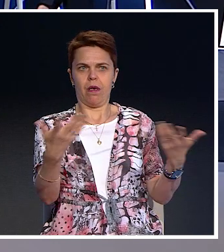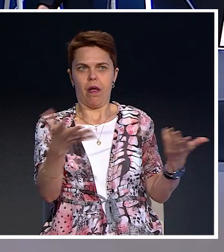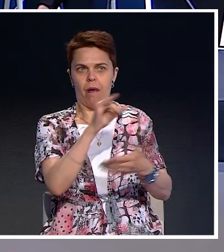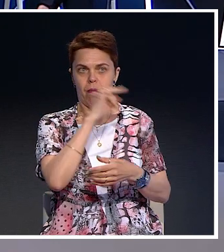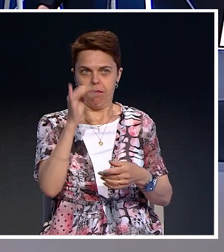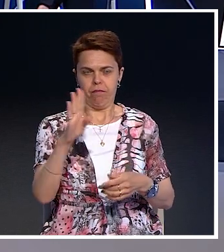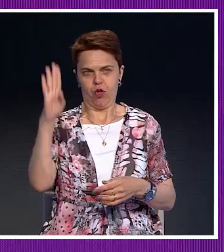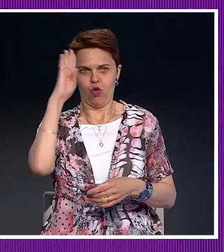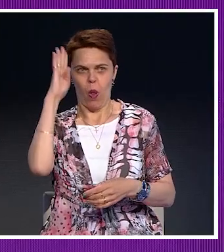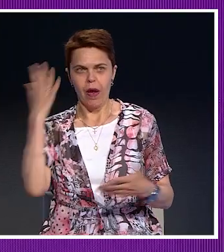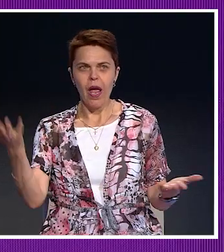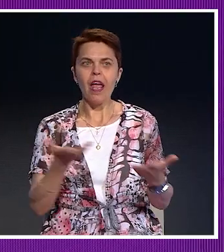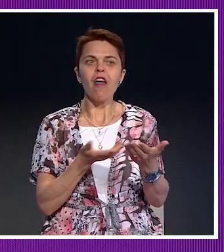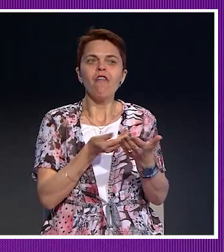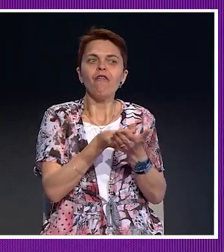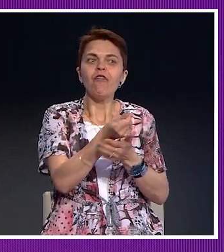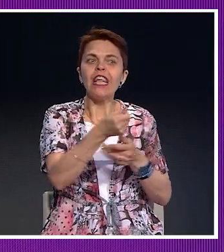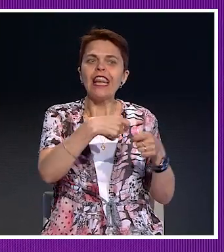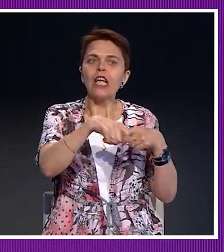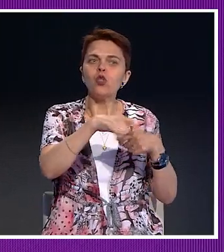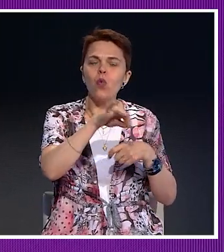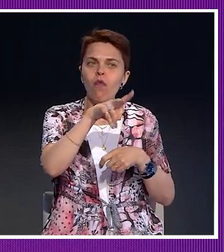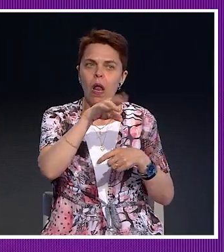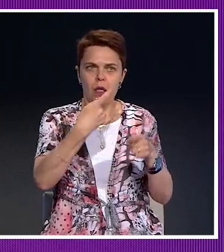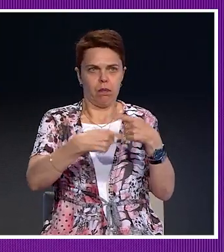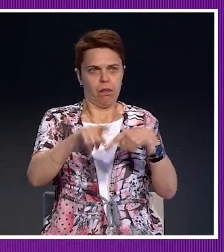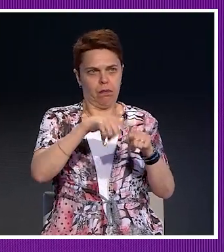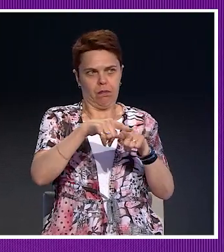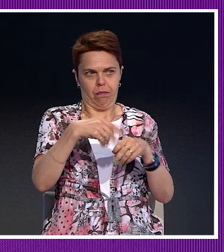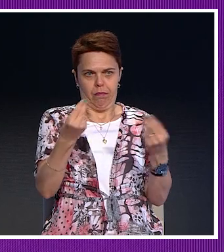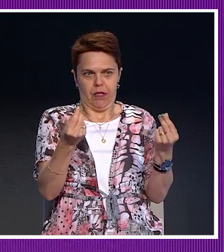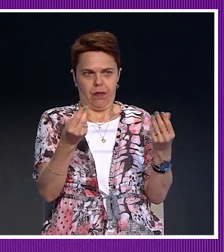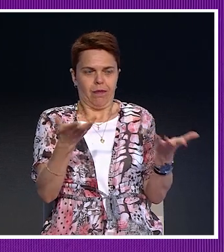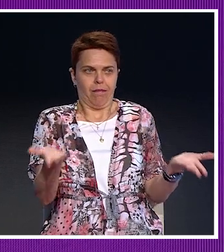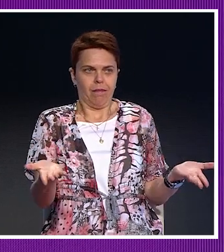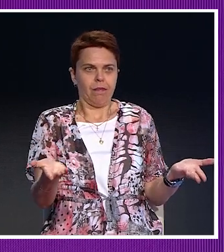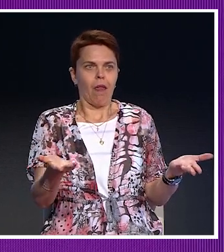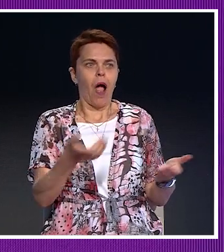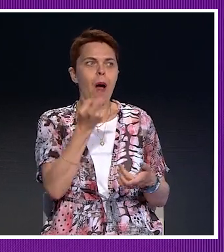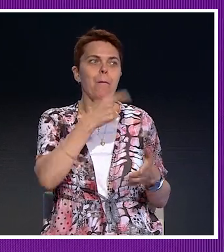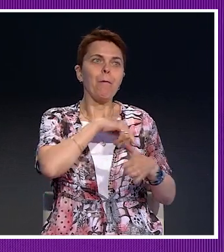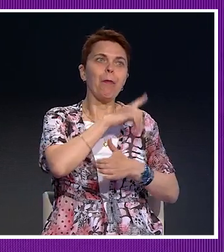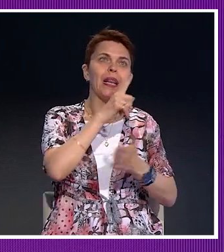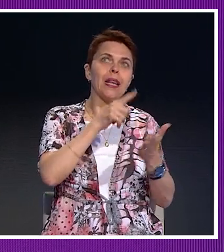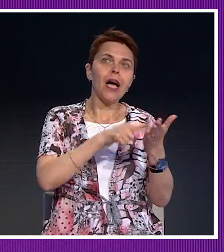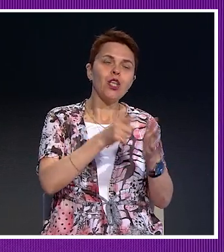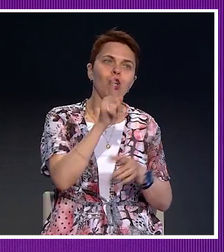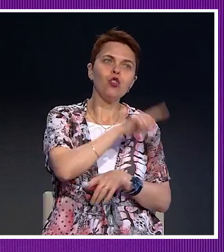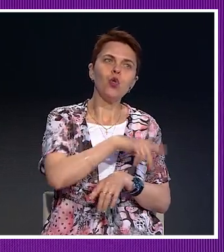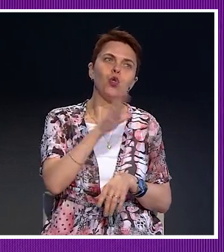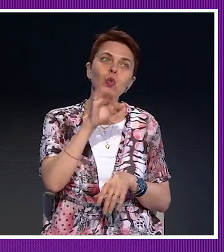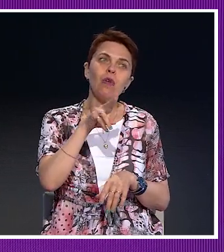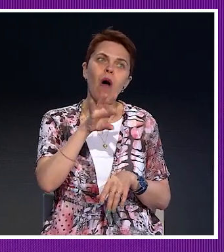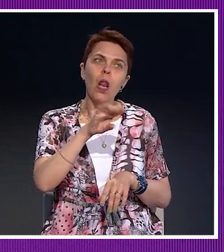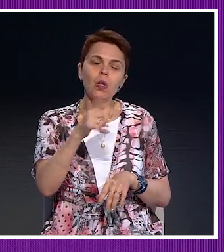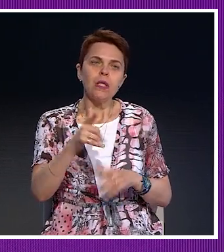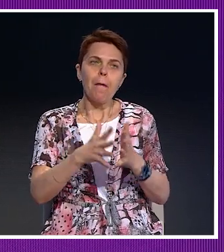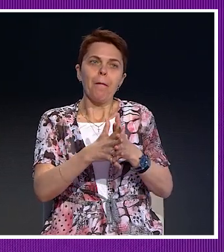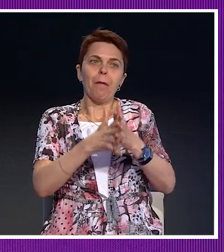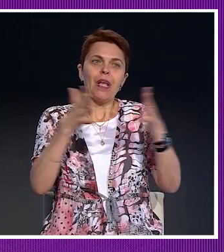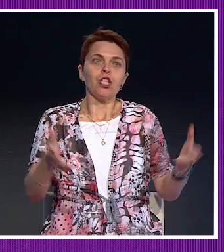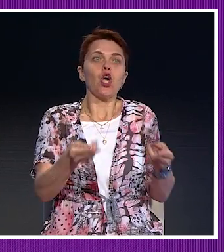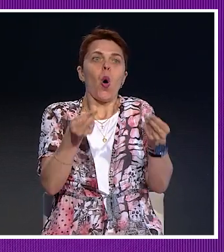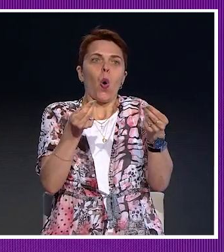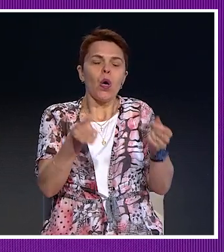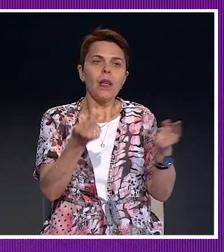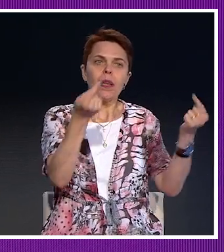були чоловіки, які фінансували ці вибори. І там, де були питання скажімо так, що стосувалось більше